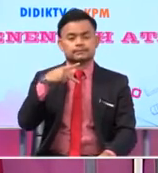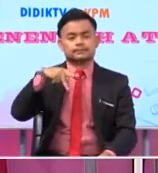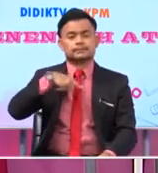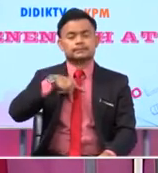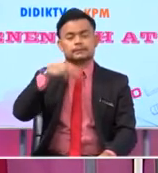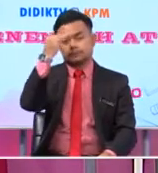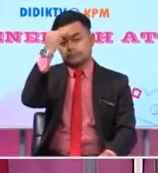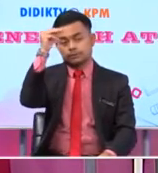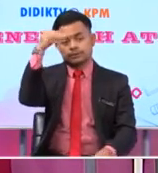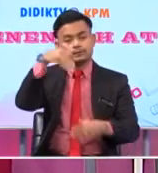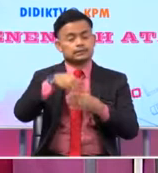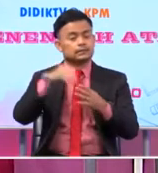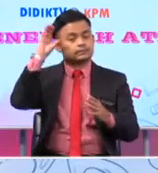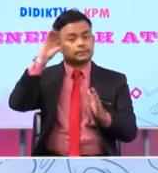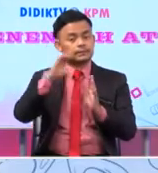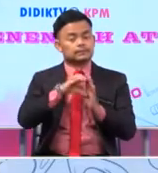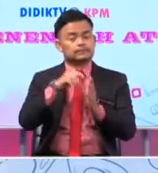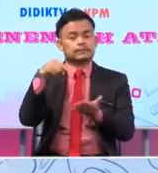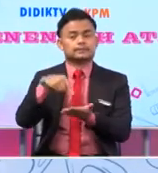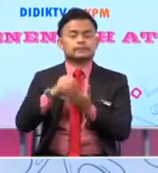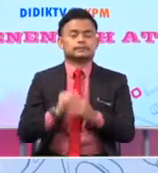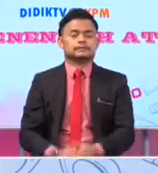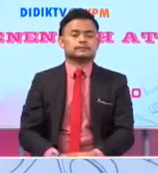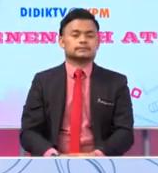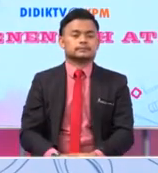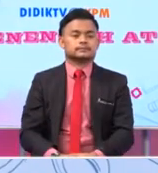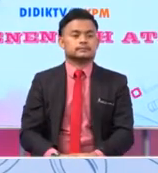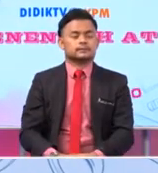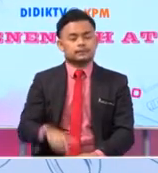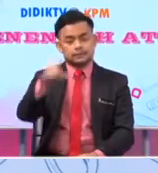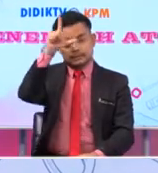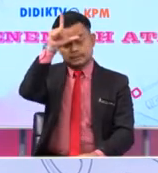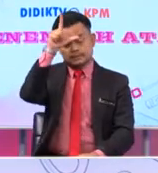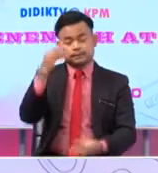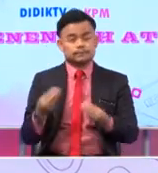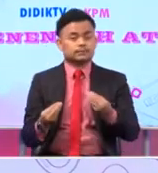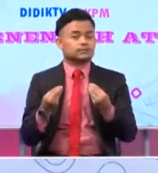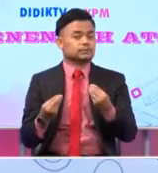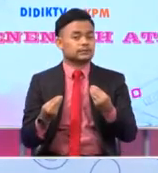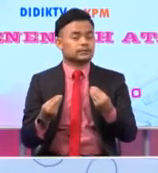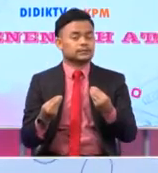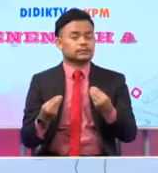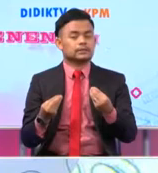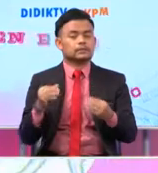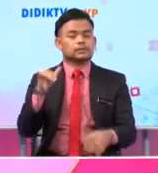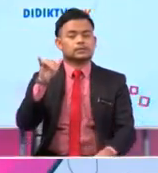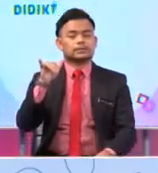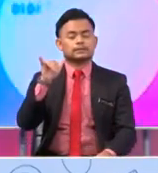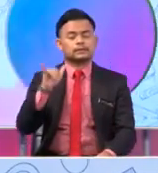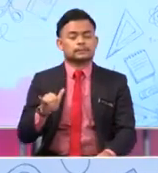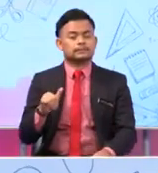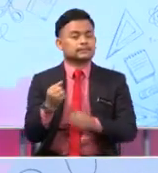tersebut nampaknya lelaki Ini mesti seorang yang penyayang terutama sekali terhadap Haiwan yo betul